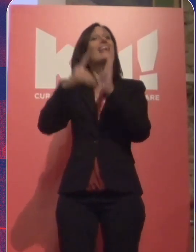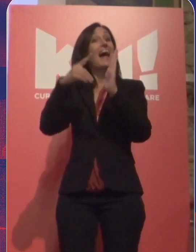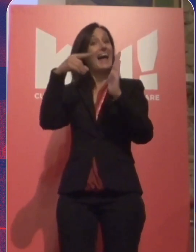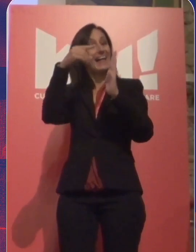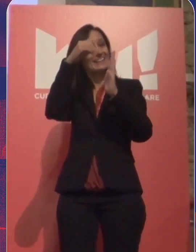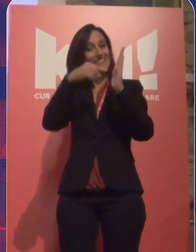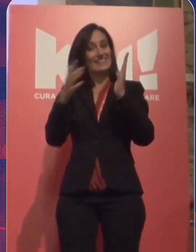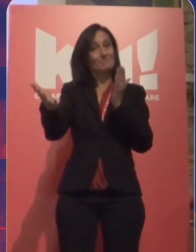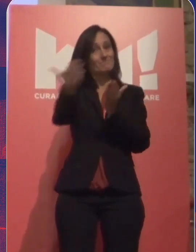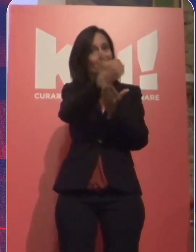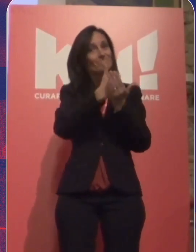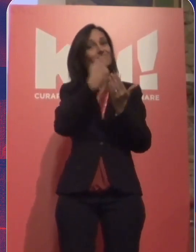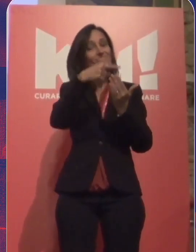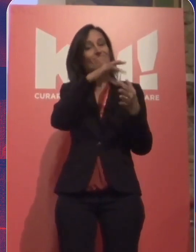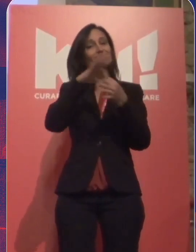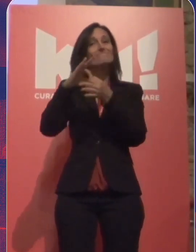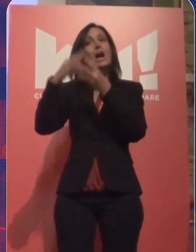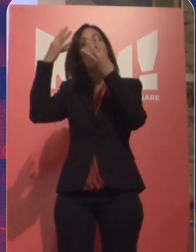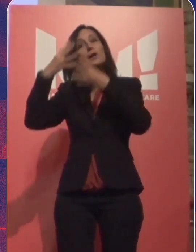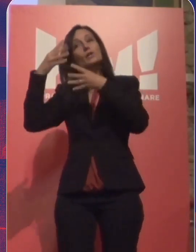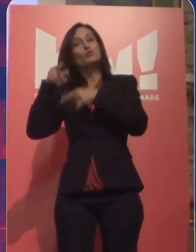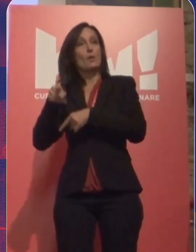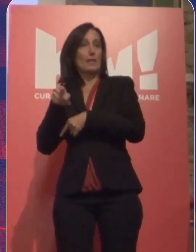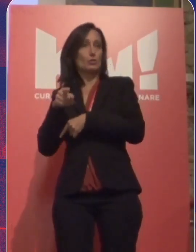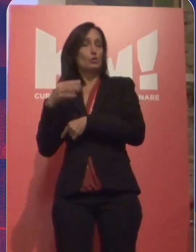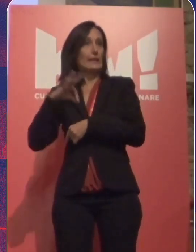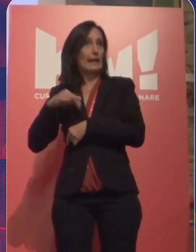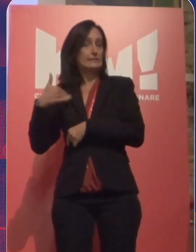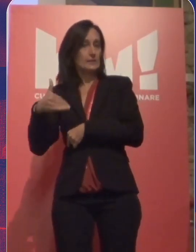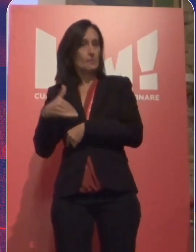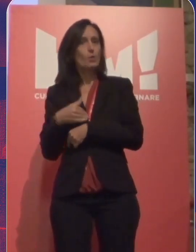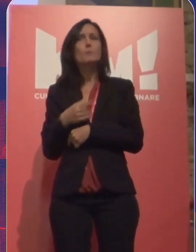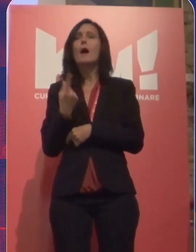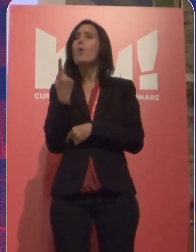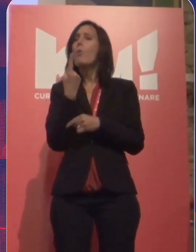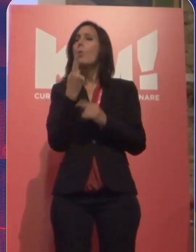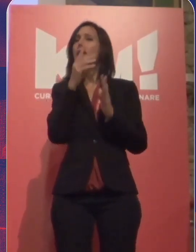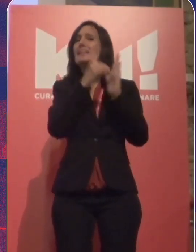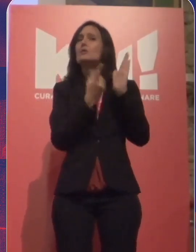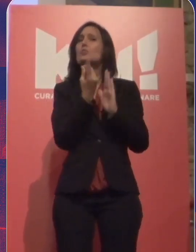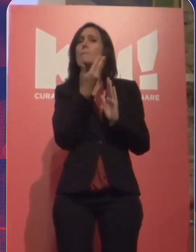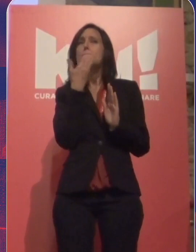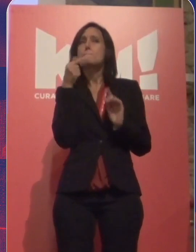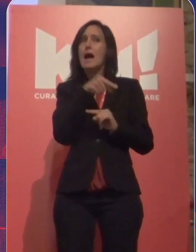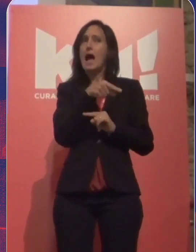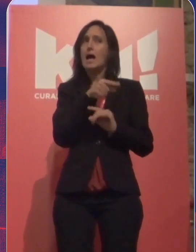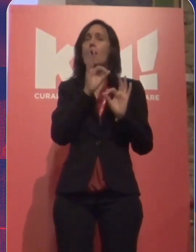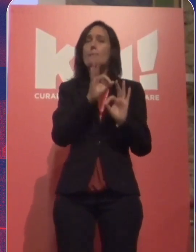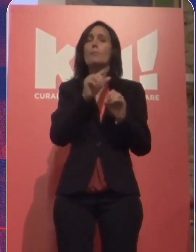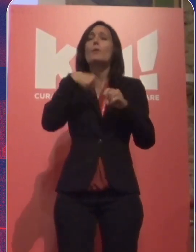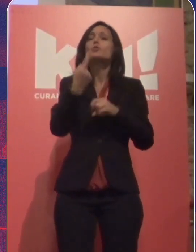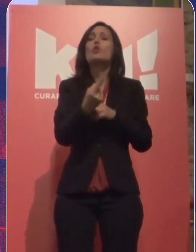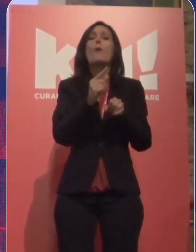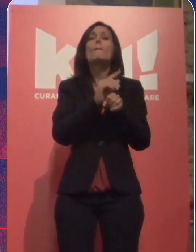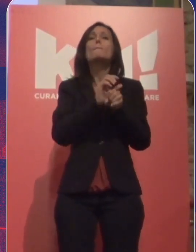accettato uno per me dei dati più impressionanti post pandemia che il censi stesso ha